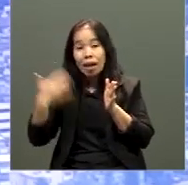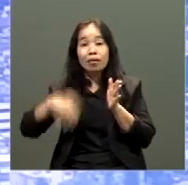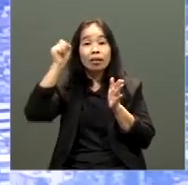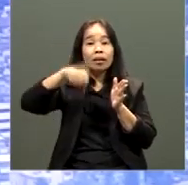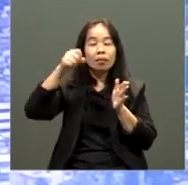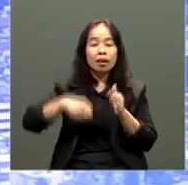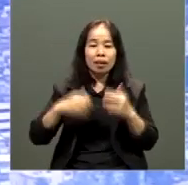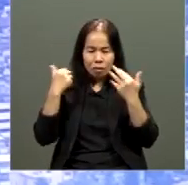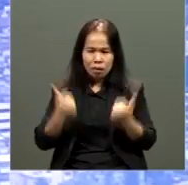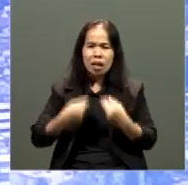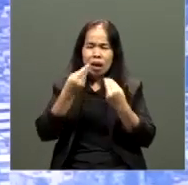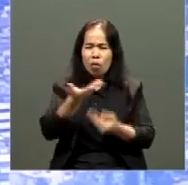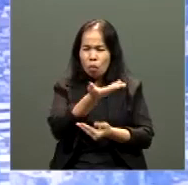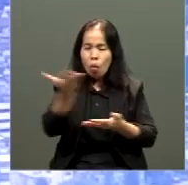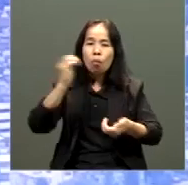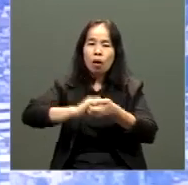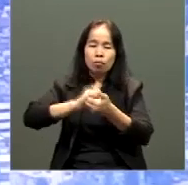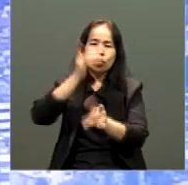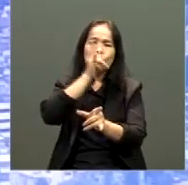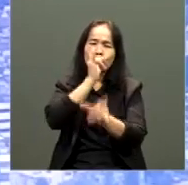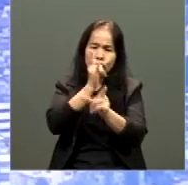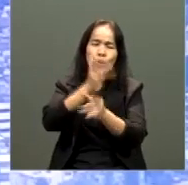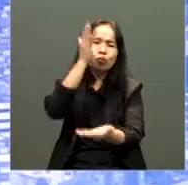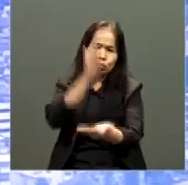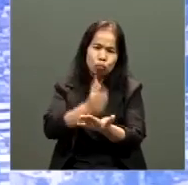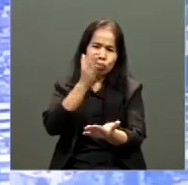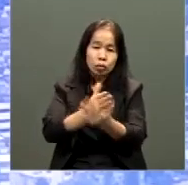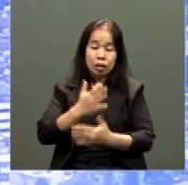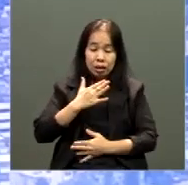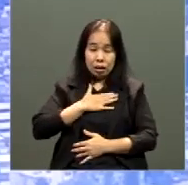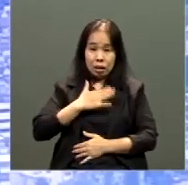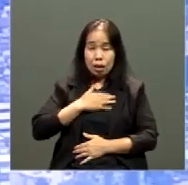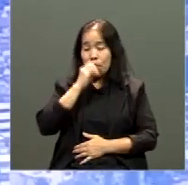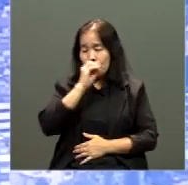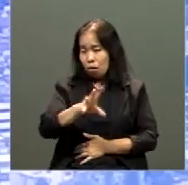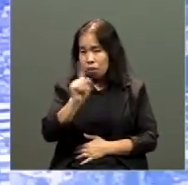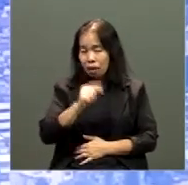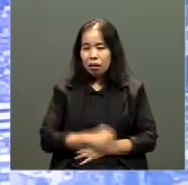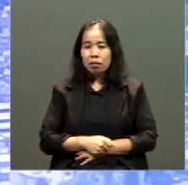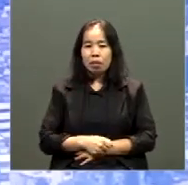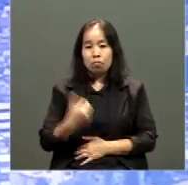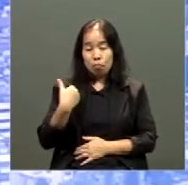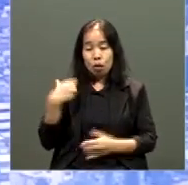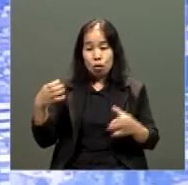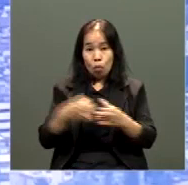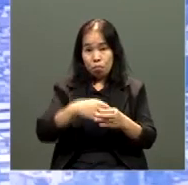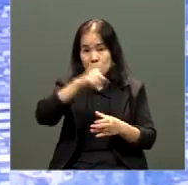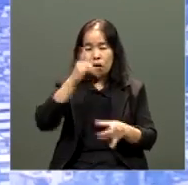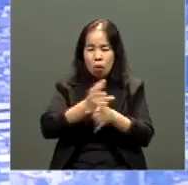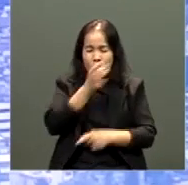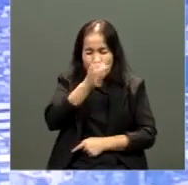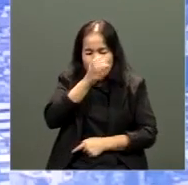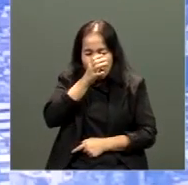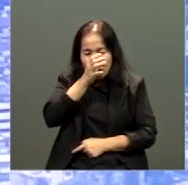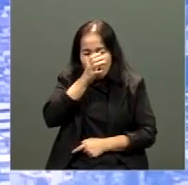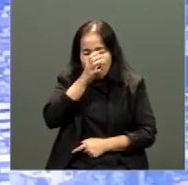อนนี้ก็จะต้องหยุดการดื่มขอเตือนในฐานะจิตแพทย์ด้วยนะครับว่ามีกลุ่มบางคนที่ดื่มมาหนักและดื่มมาม